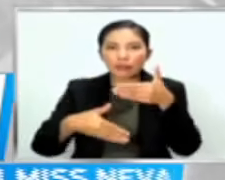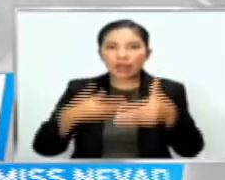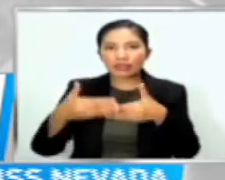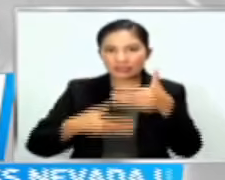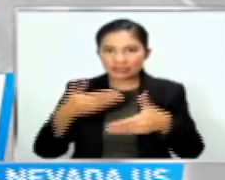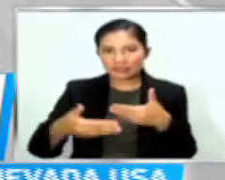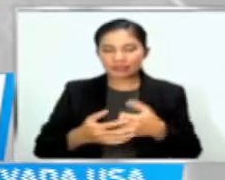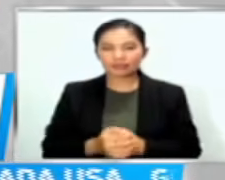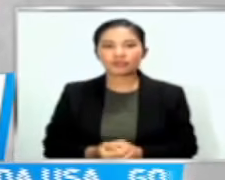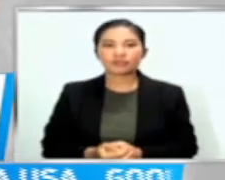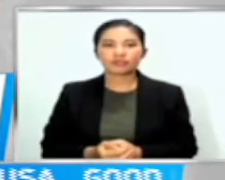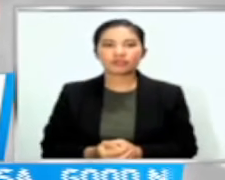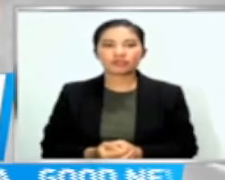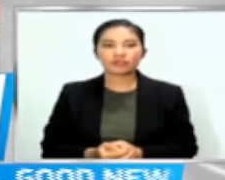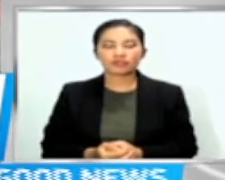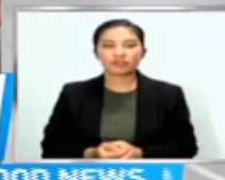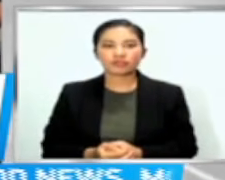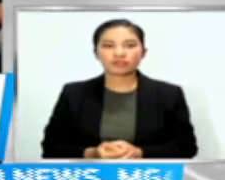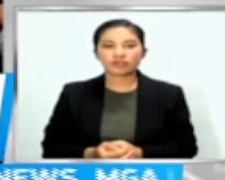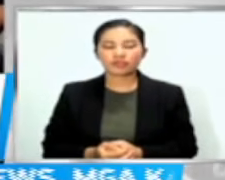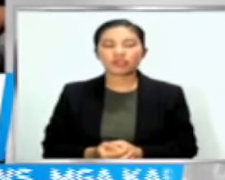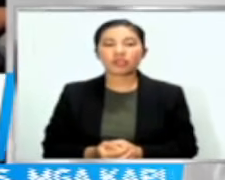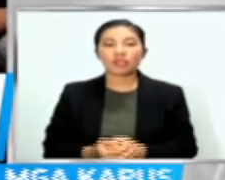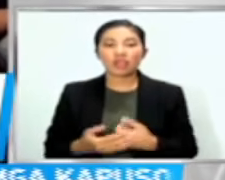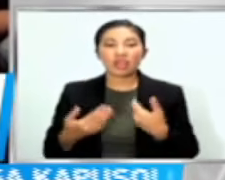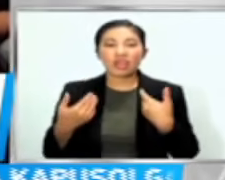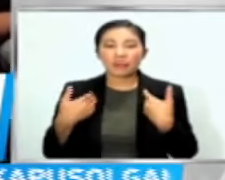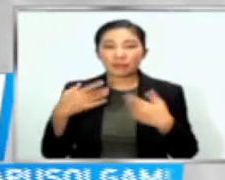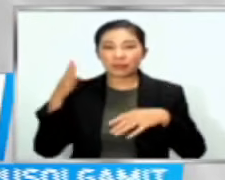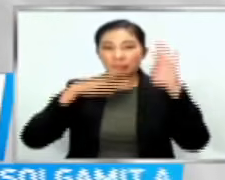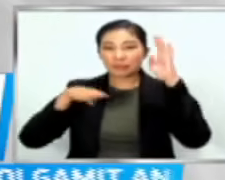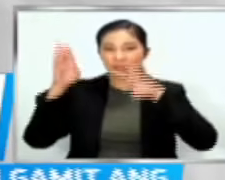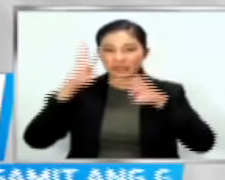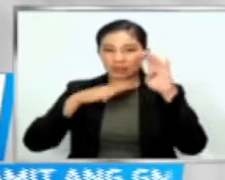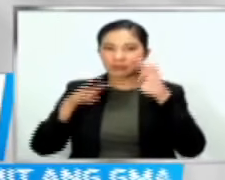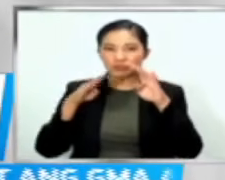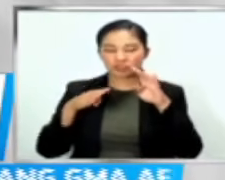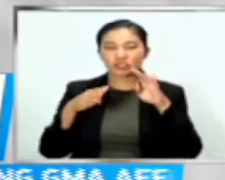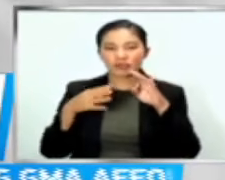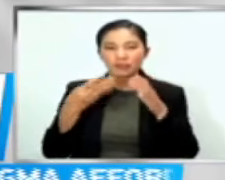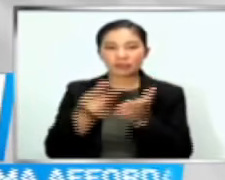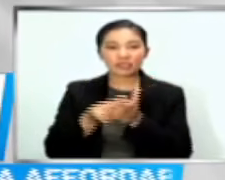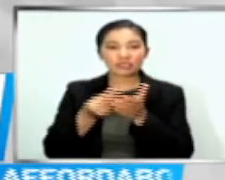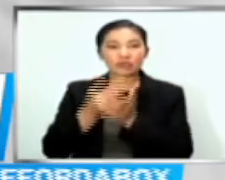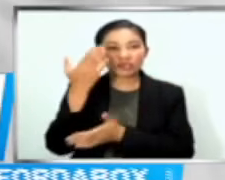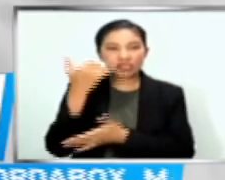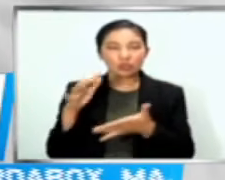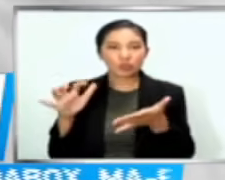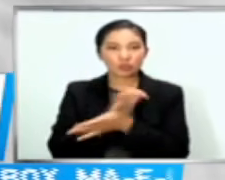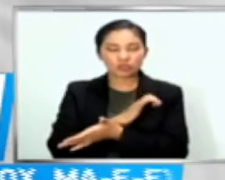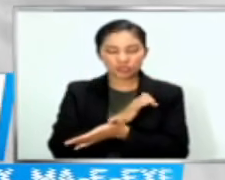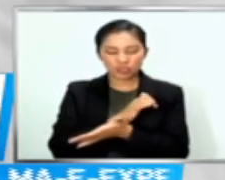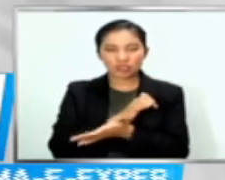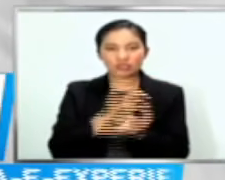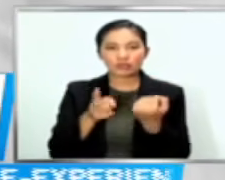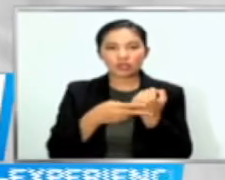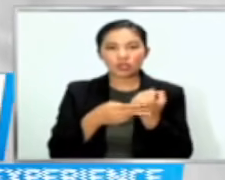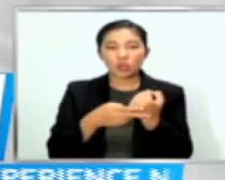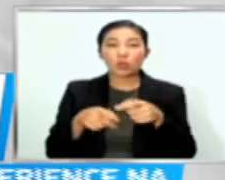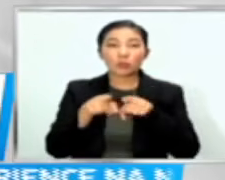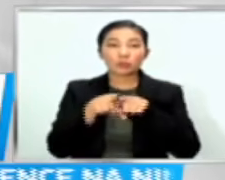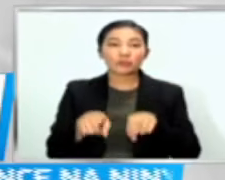ang panggastos dahil paubos na raw ang naipong pera ni Hazel. Kailangan din daw niya magbayad ng multa sa immigration ng